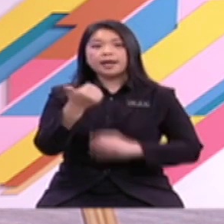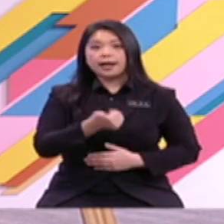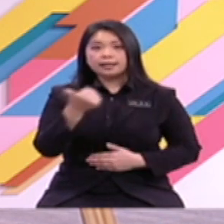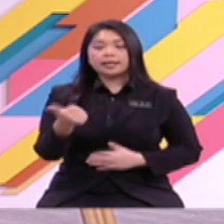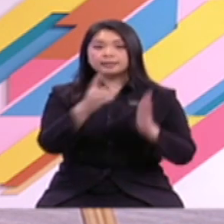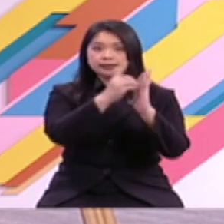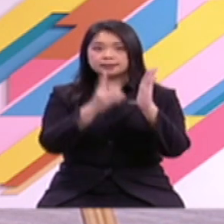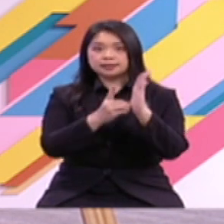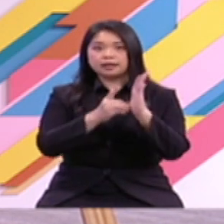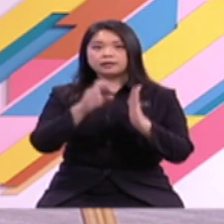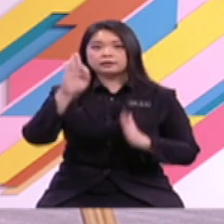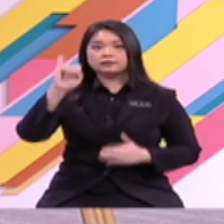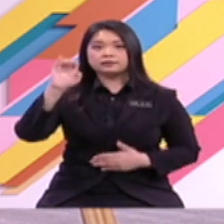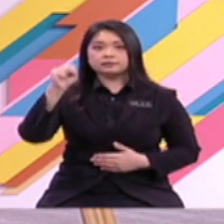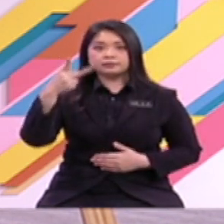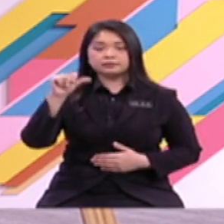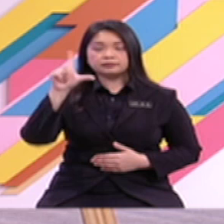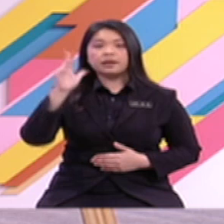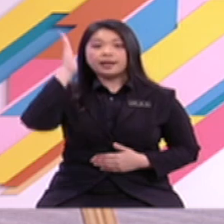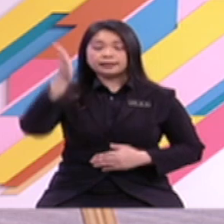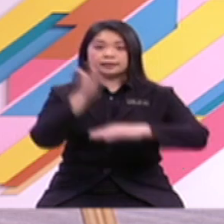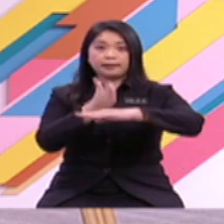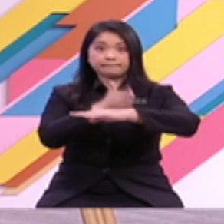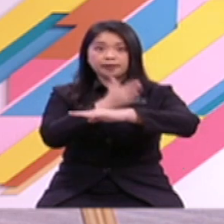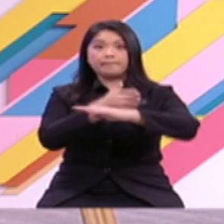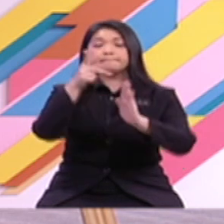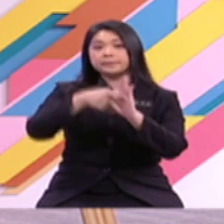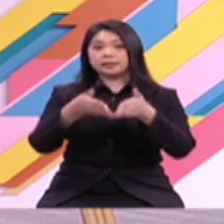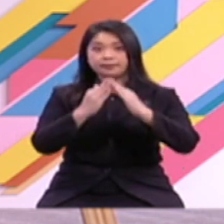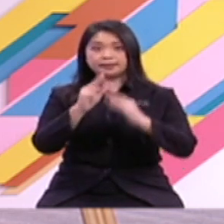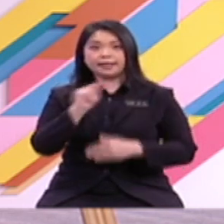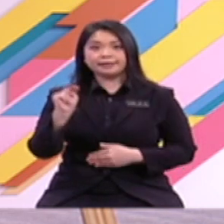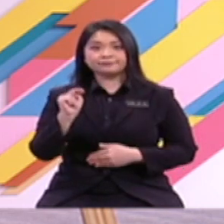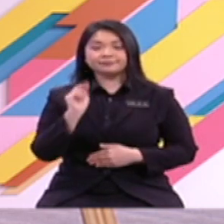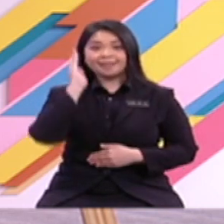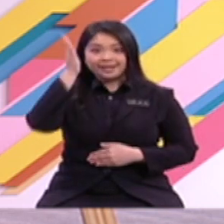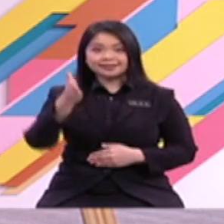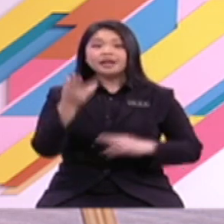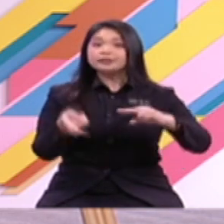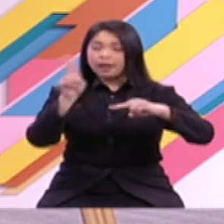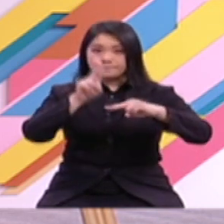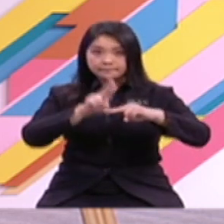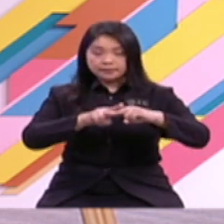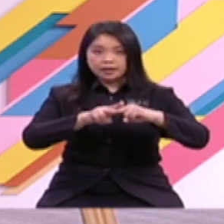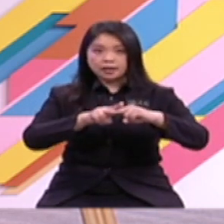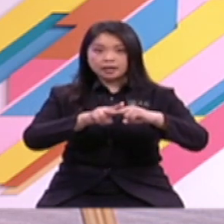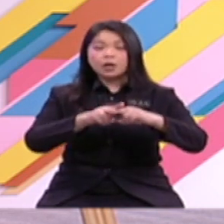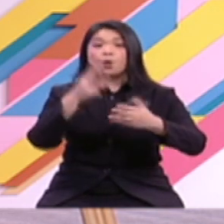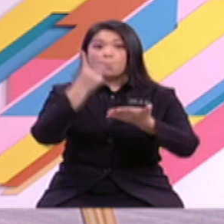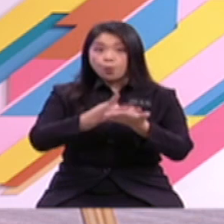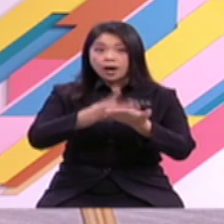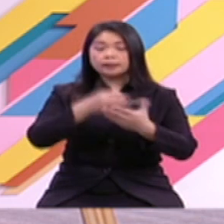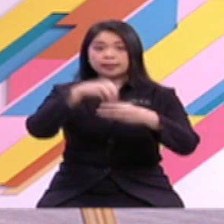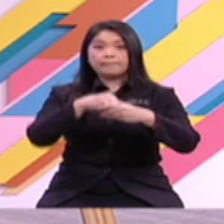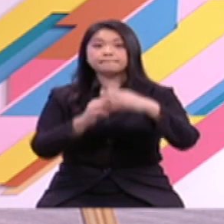Dasa fiskal mengembang di akan mengembangkan permintaan cuek menambahkan berkala uang dalam pasaran